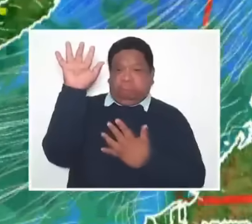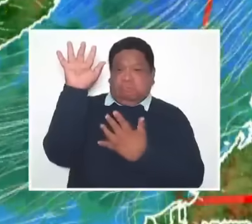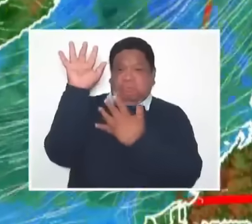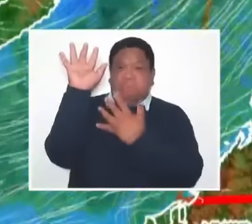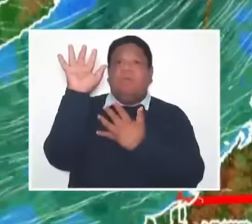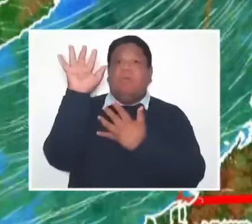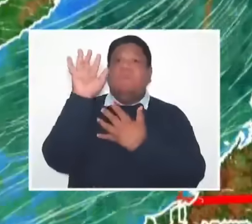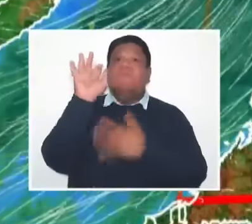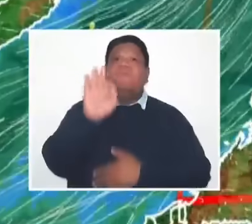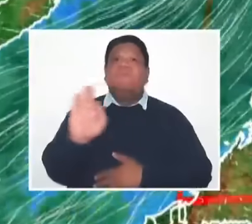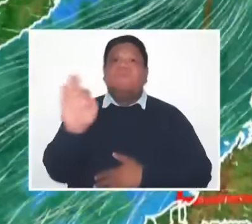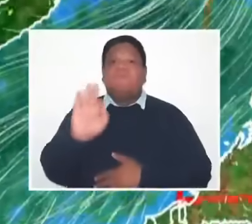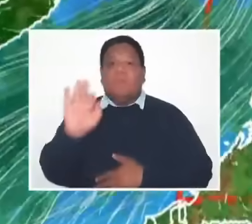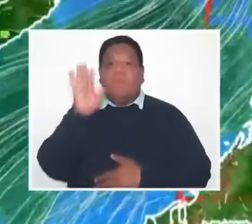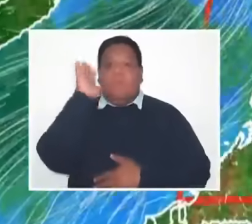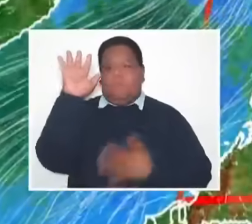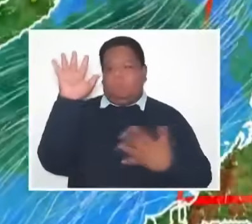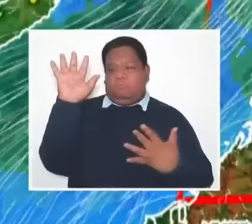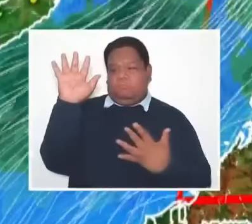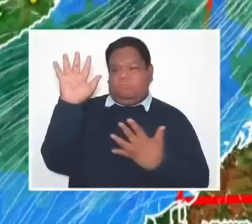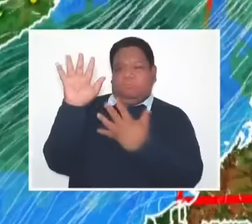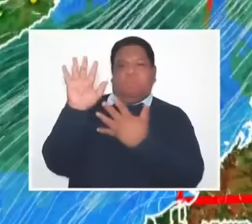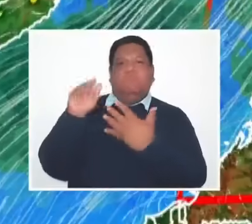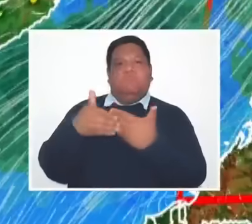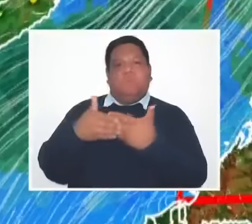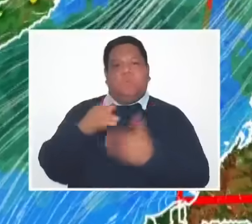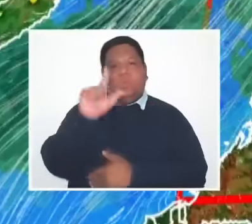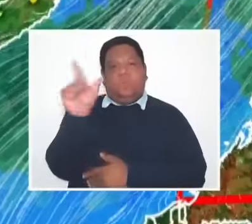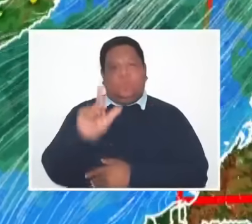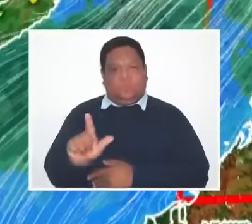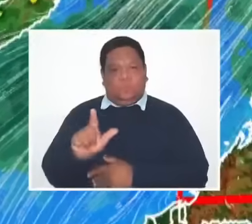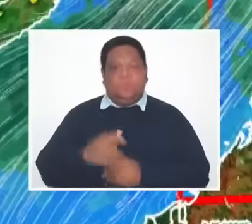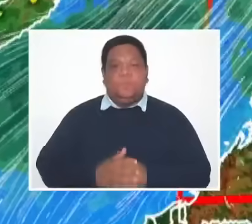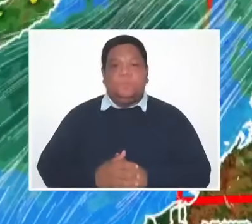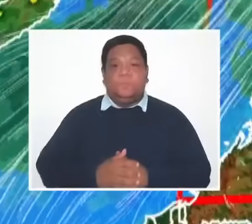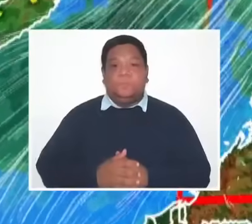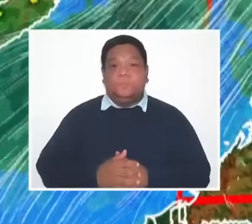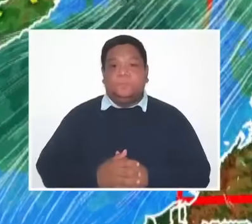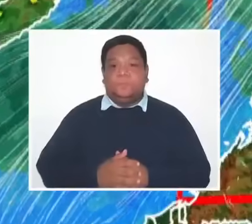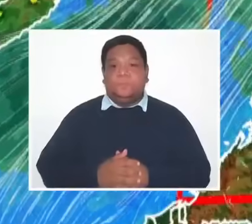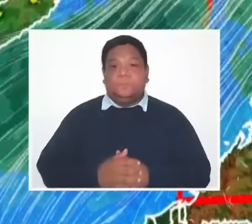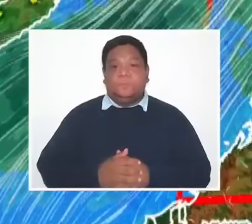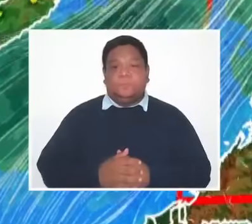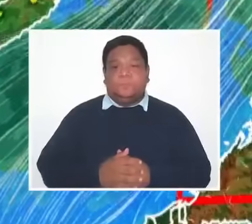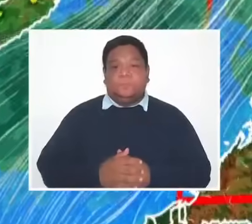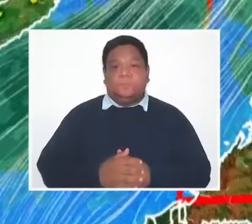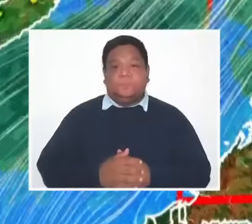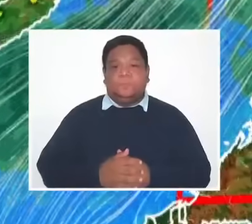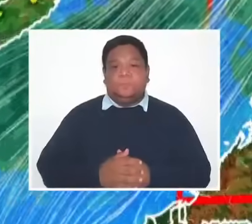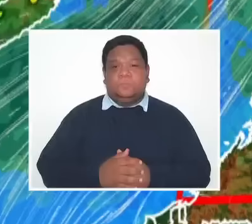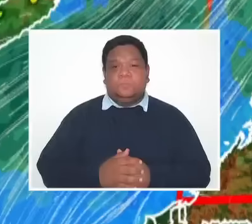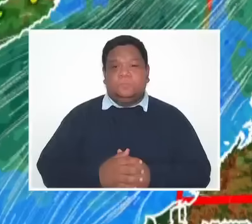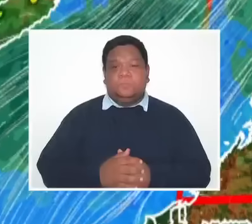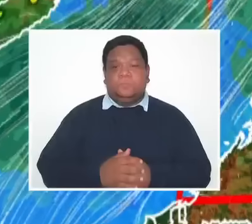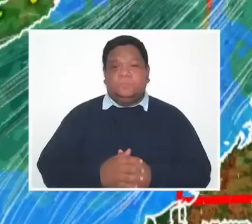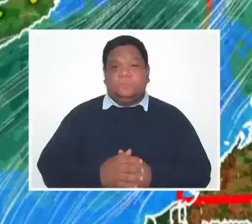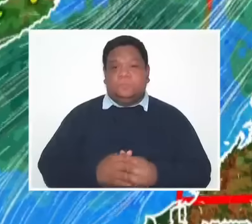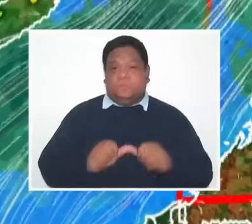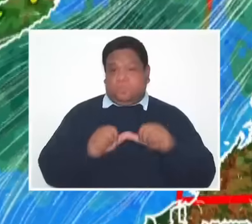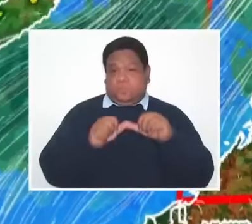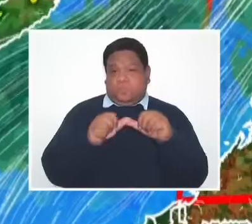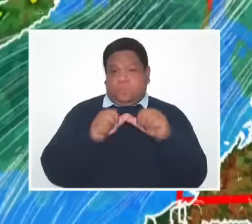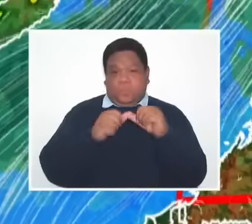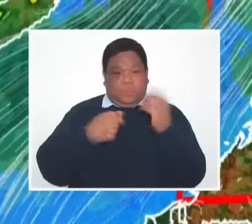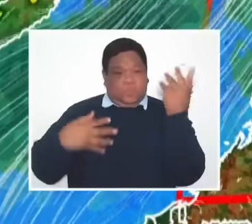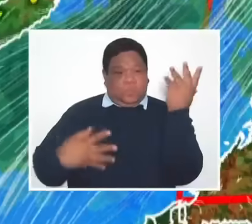silangan na ito ng Luzon. Samantala, halos buong linggo namang may habagat pa sa kanlurang bahagi ng bansa na posible ring hilahin